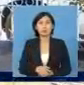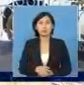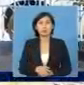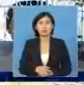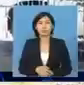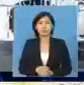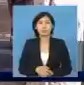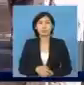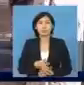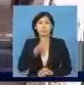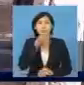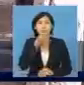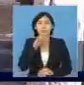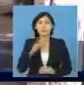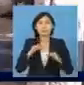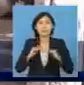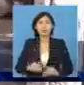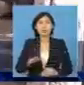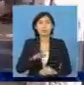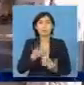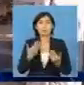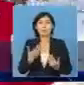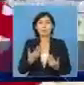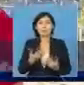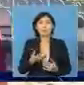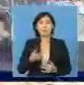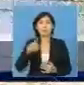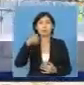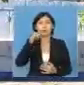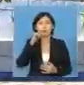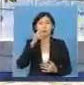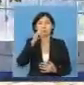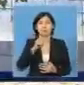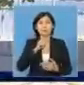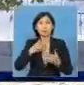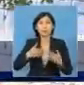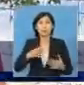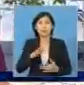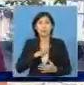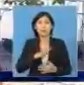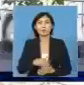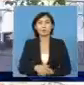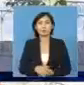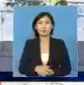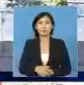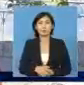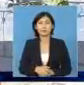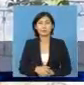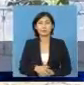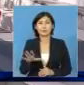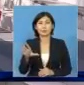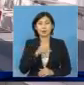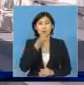азайды уже қазір деген. Бұрынғыдан басылды. Қазіргі кезек нормально, кешегі 1-2 айдан бұрын қарағанда. Қағашамалы бассейн сияқты басылды. Нормально